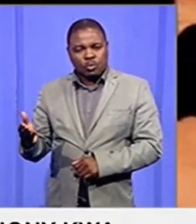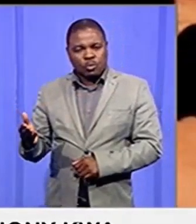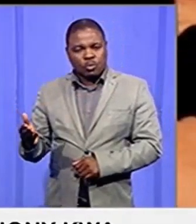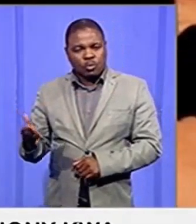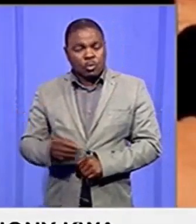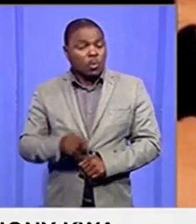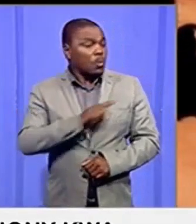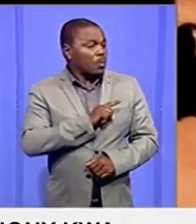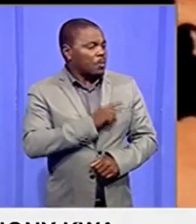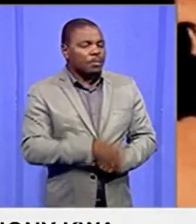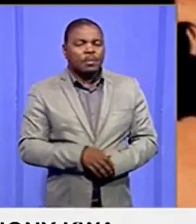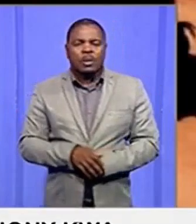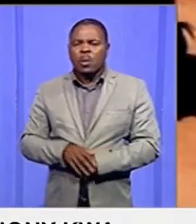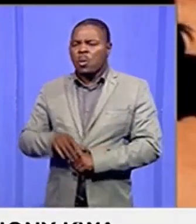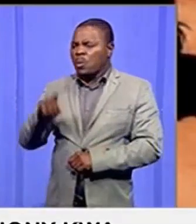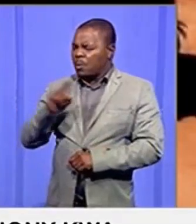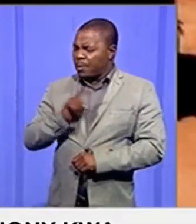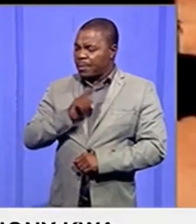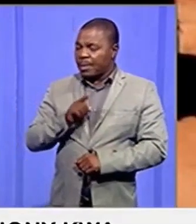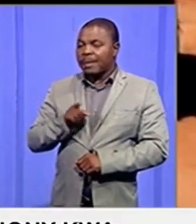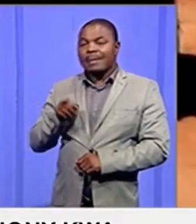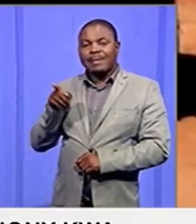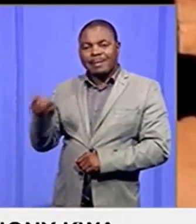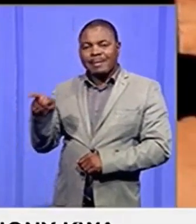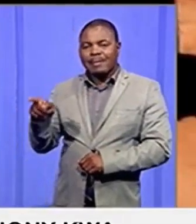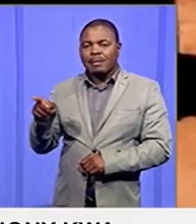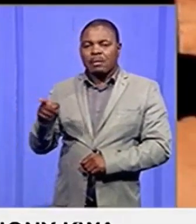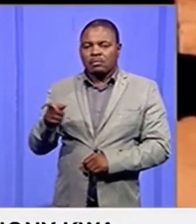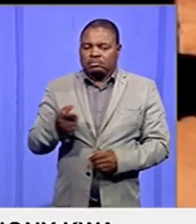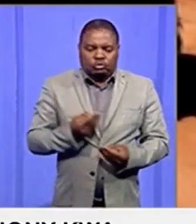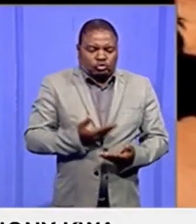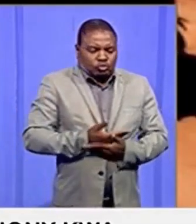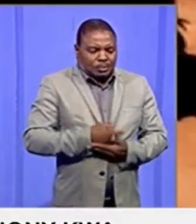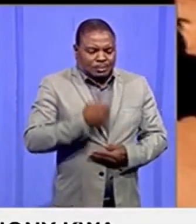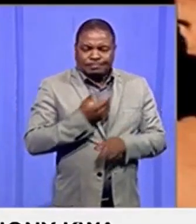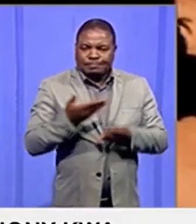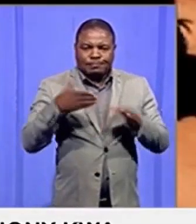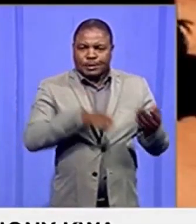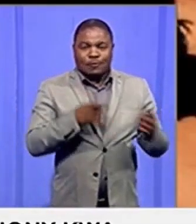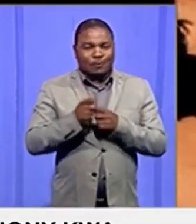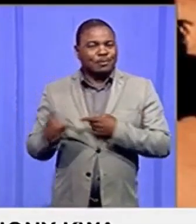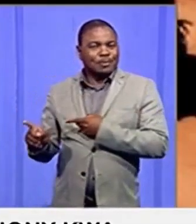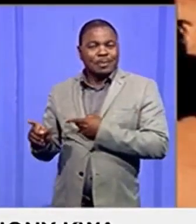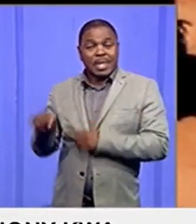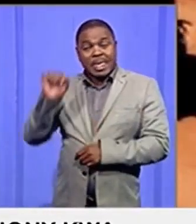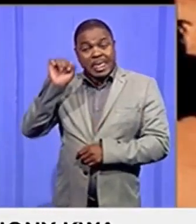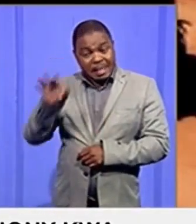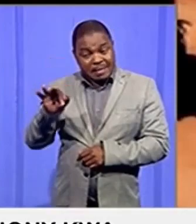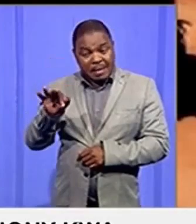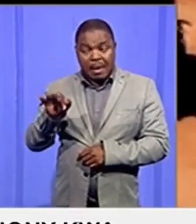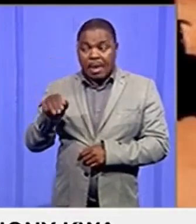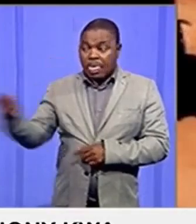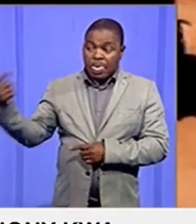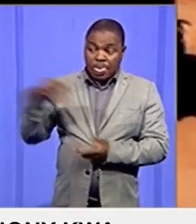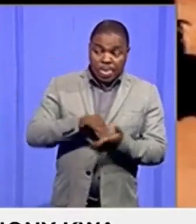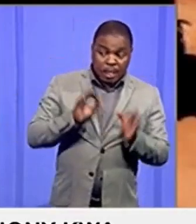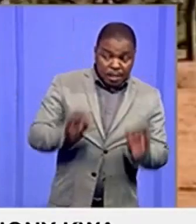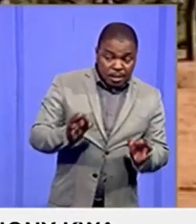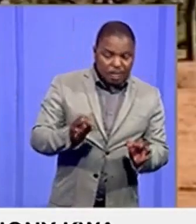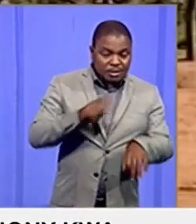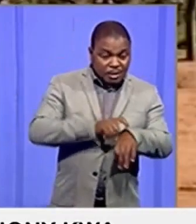ka gonne ba re boletse ngwana ha nka be se ka bona ka be ke ngwana ka be a phela